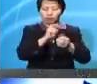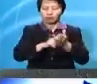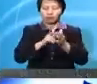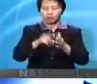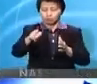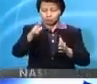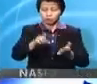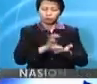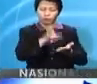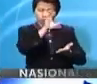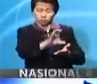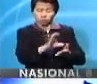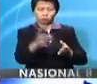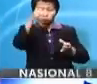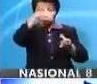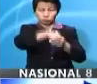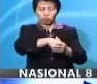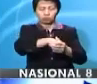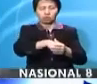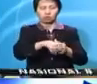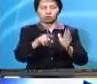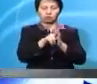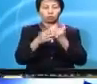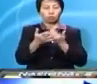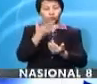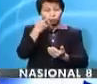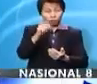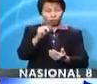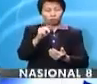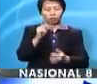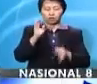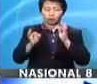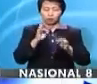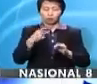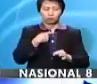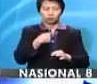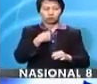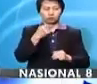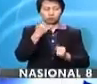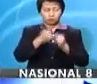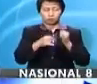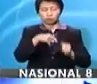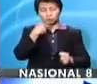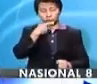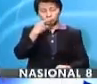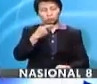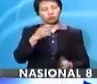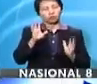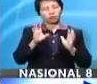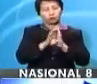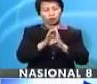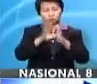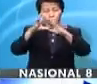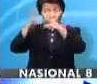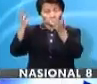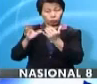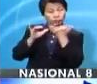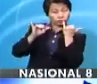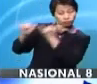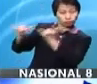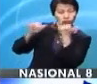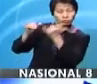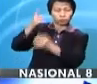mesti melabur kembali ke dalam infrastruktur. Kalau kita saya sebutkan tadi, kalau global standard,